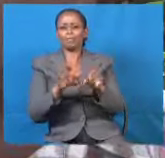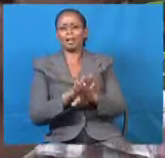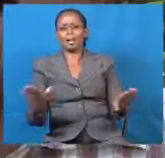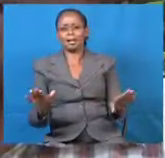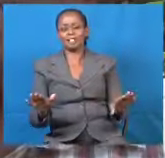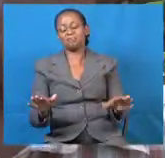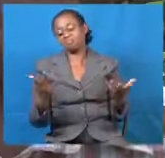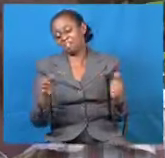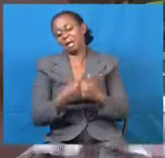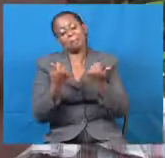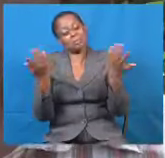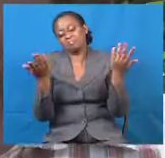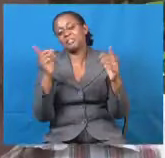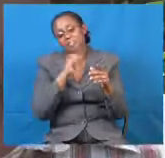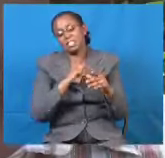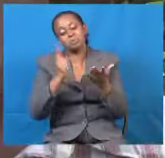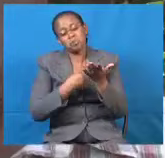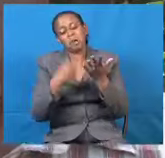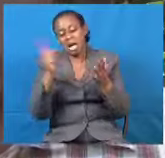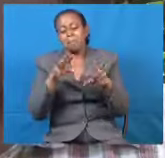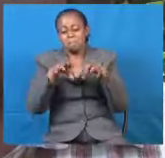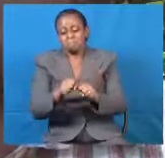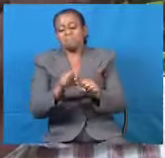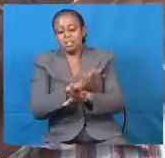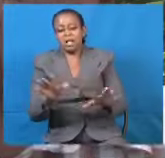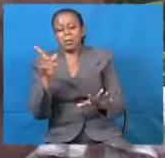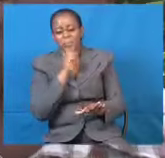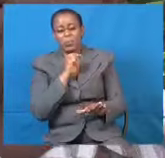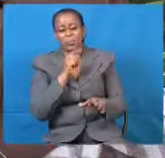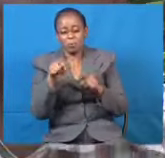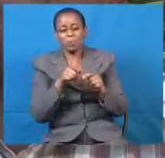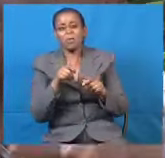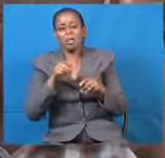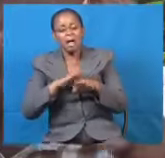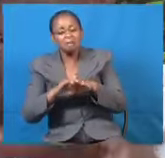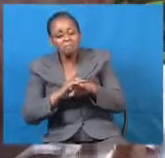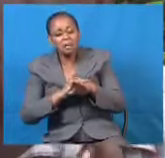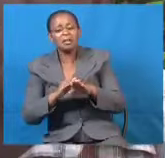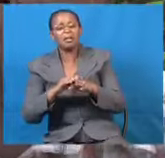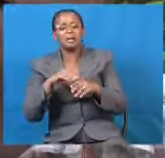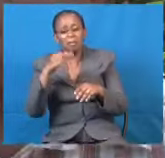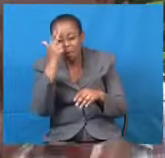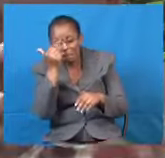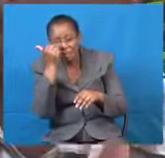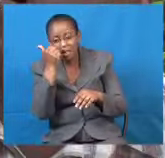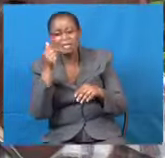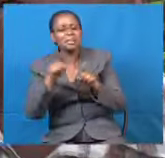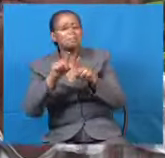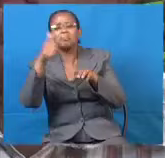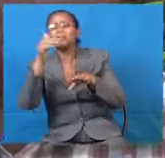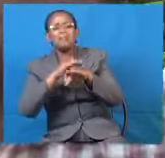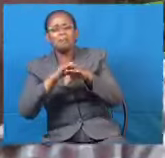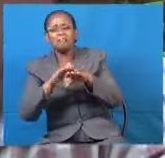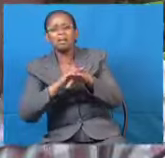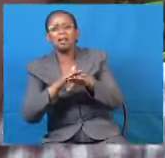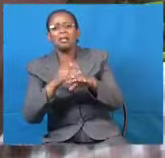mzungu akalia nchi hiyo na ndivi alivyo kuwa walik kuja wakaka nchi hiyo sasa wale wenye wa Wa kikuyu